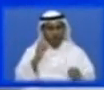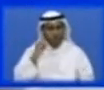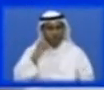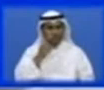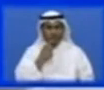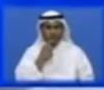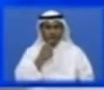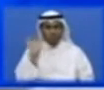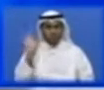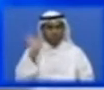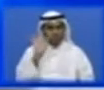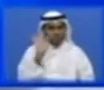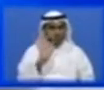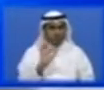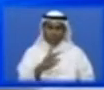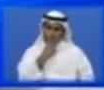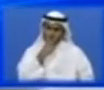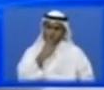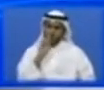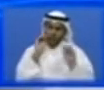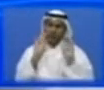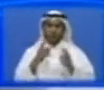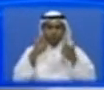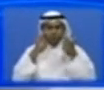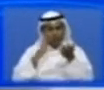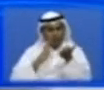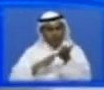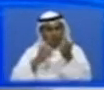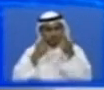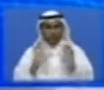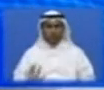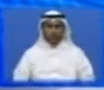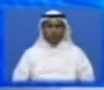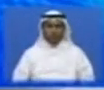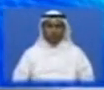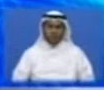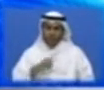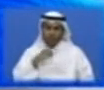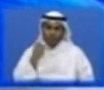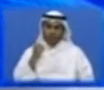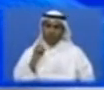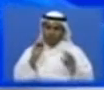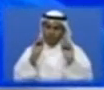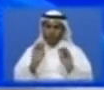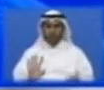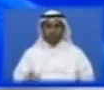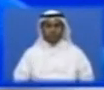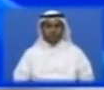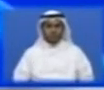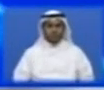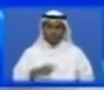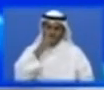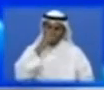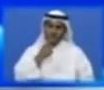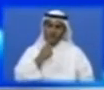او تحقير رجال القضاء او اعضاء النيابه العامه او ما يعد مساسا بنزاهه القضاء وحياديته كما طالبت الوزاره بهذا